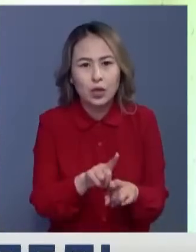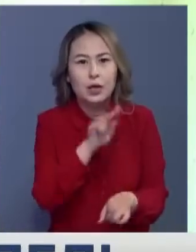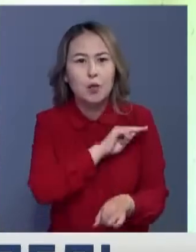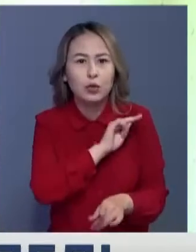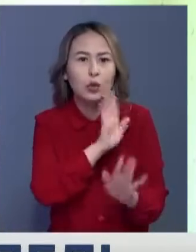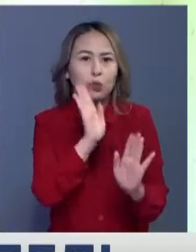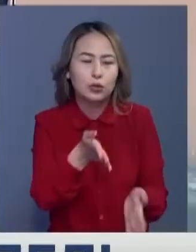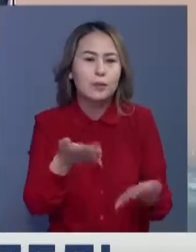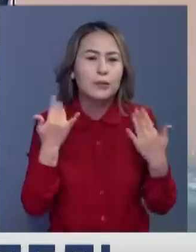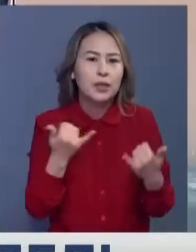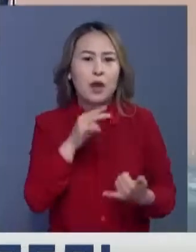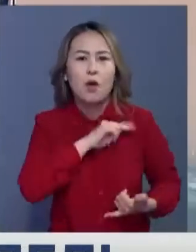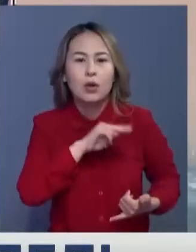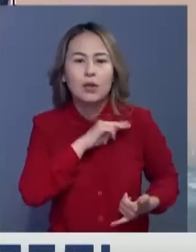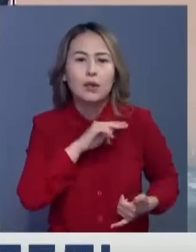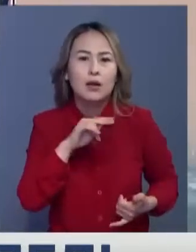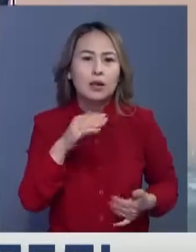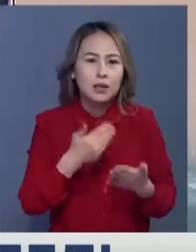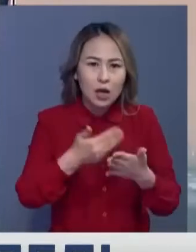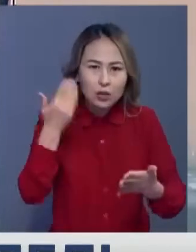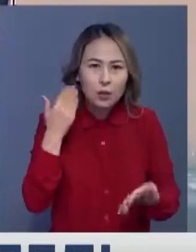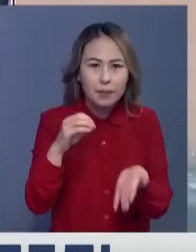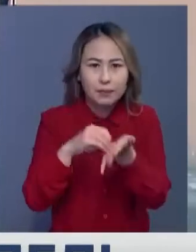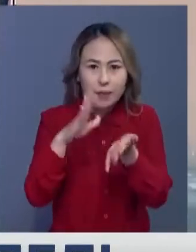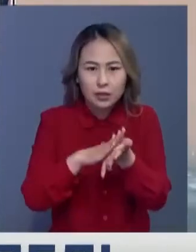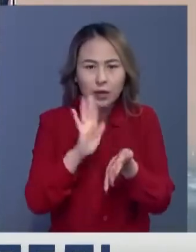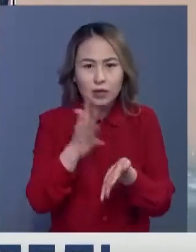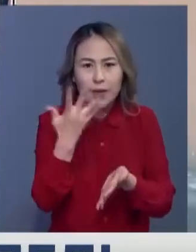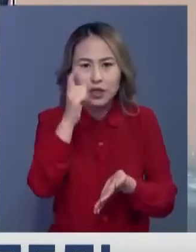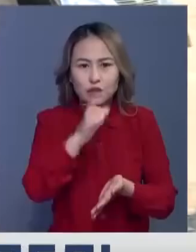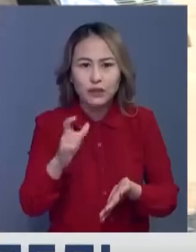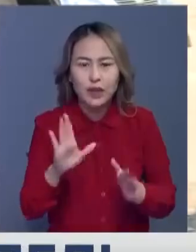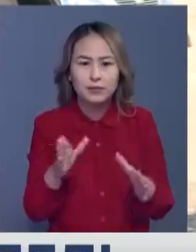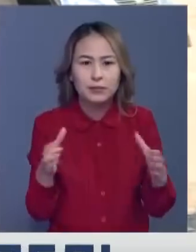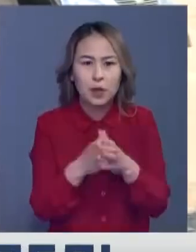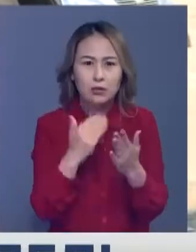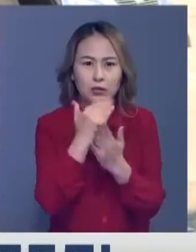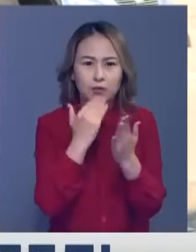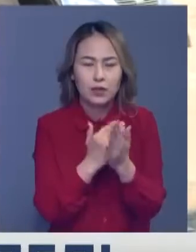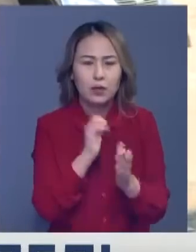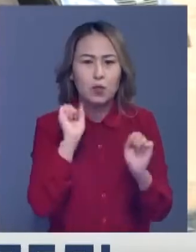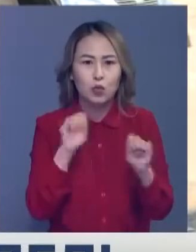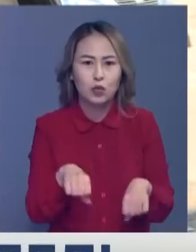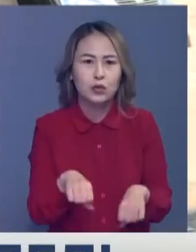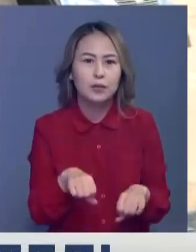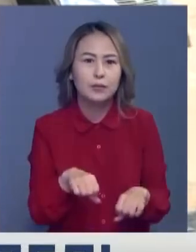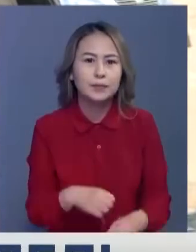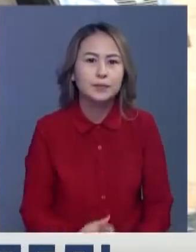істейді. Тұрғындар қызмет көрсету орындарына алдын ала жазылу арқылы 5 адамнан аспайтындай тәртіппен ғана кіре